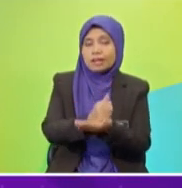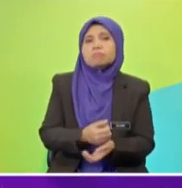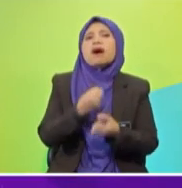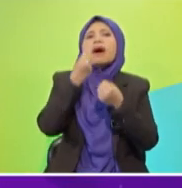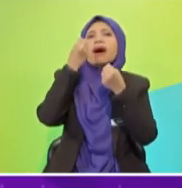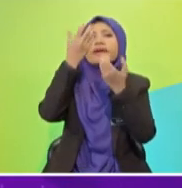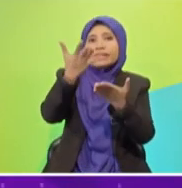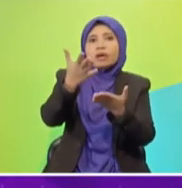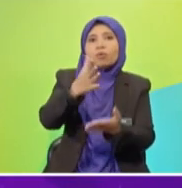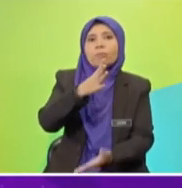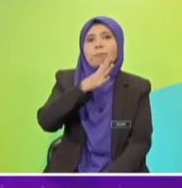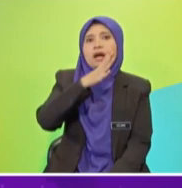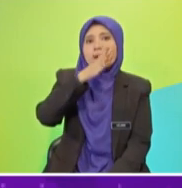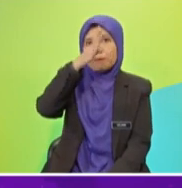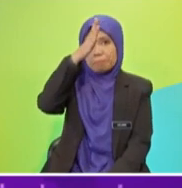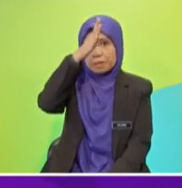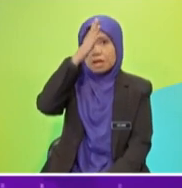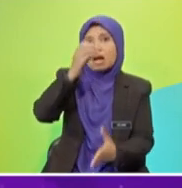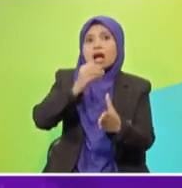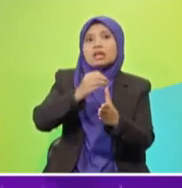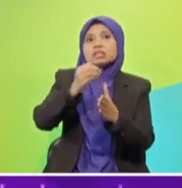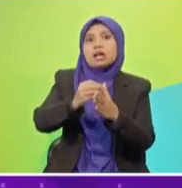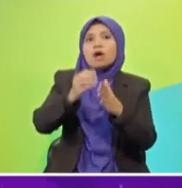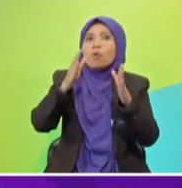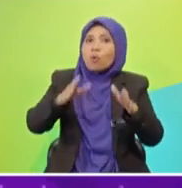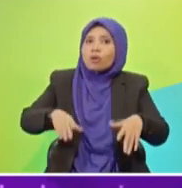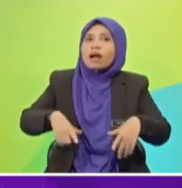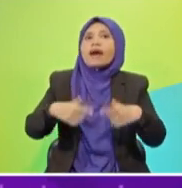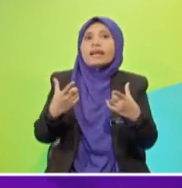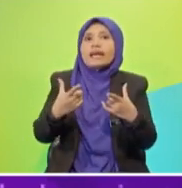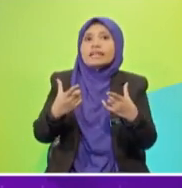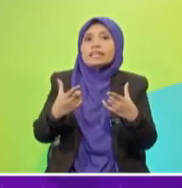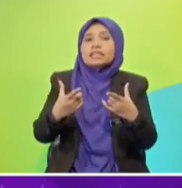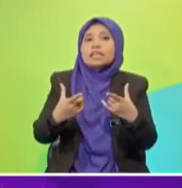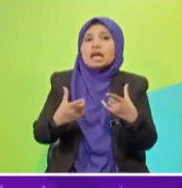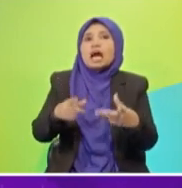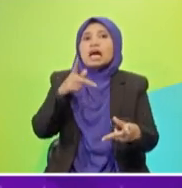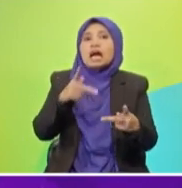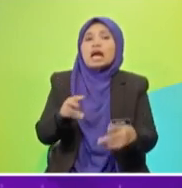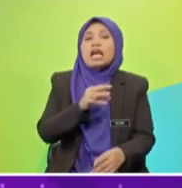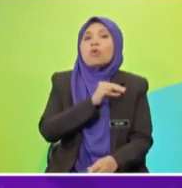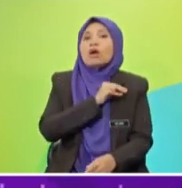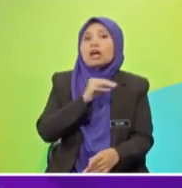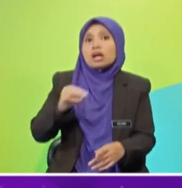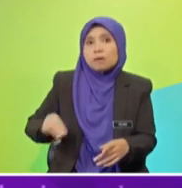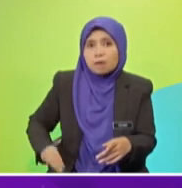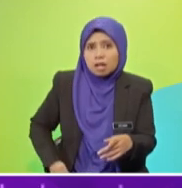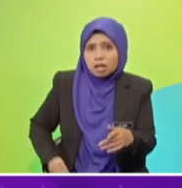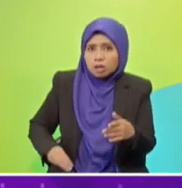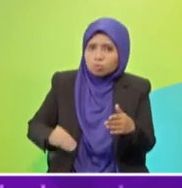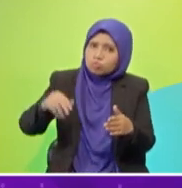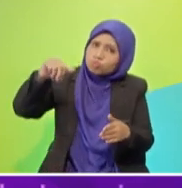bapak ataupun orang yang lebih dewasa dan jika kemalangan itu kemalaman terus